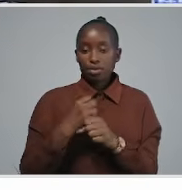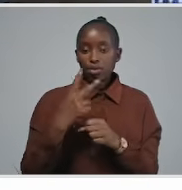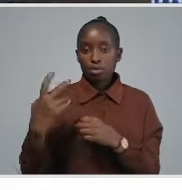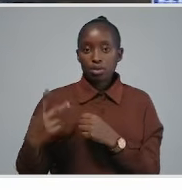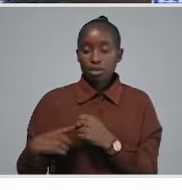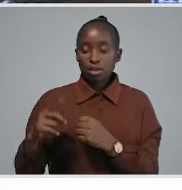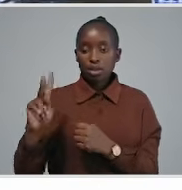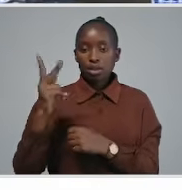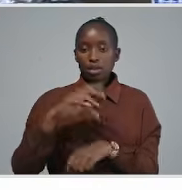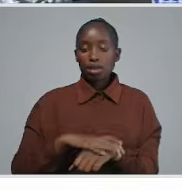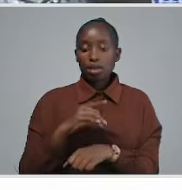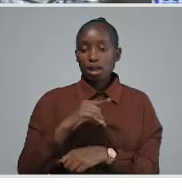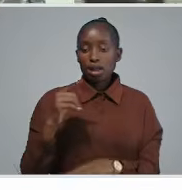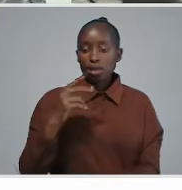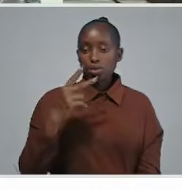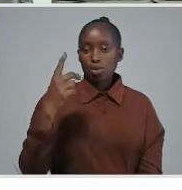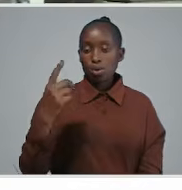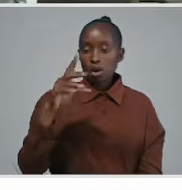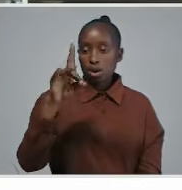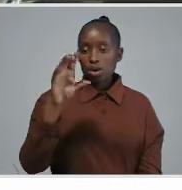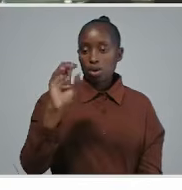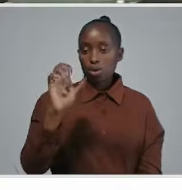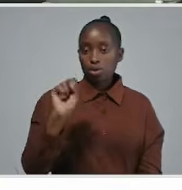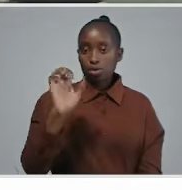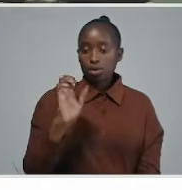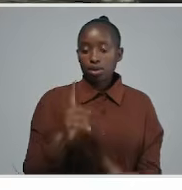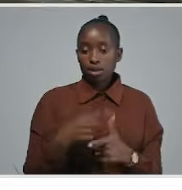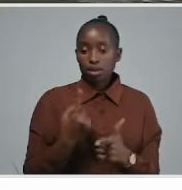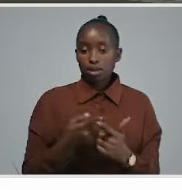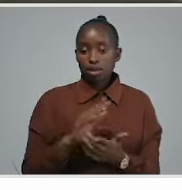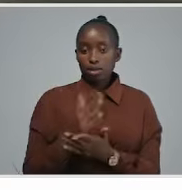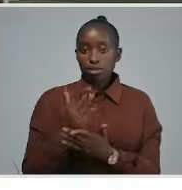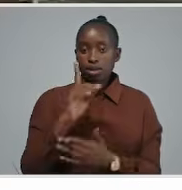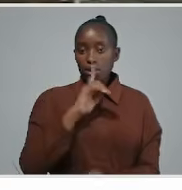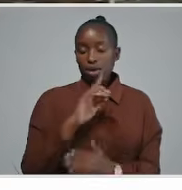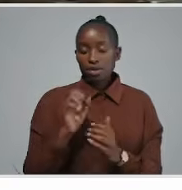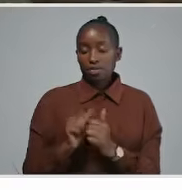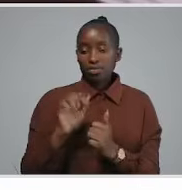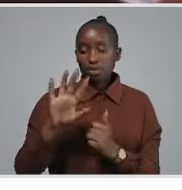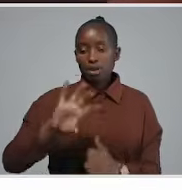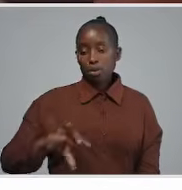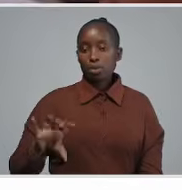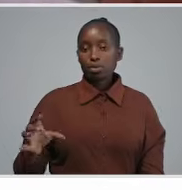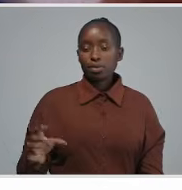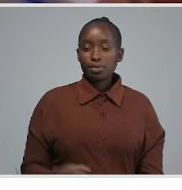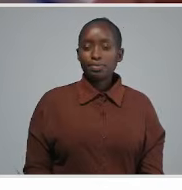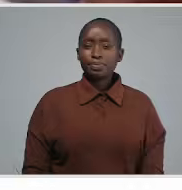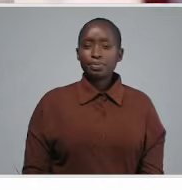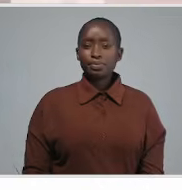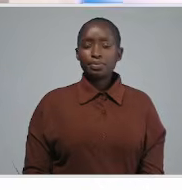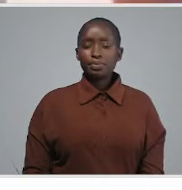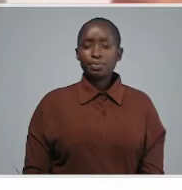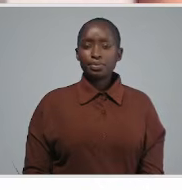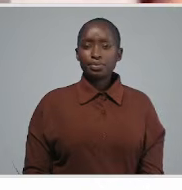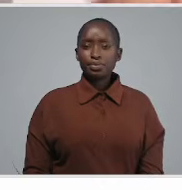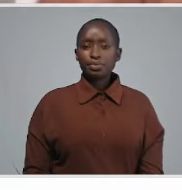dozi 21,000 za Lenacapavir na kusambazwa katika kaunti 15. Upungufu kwa